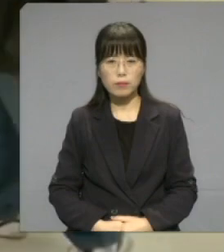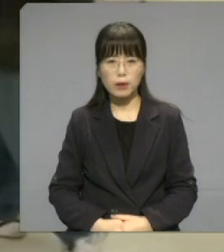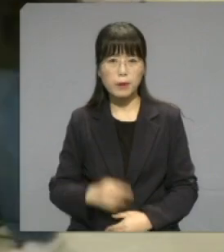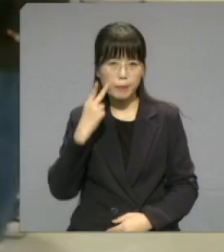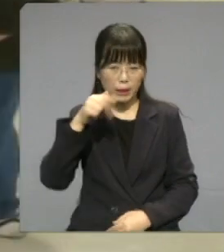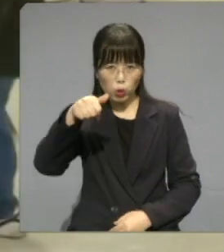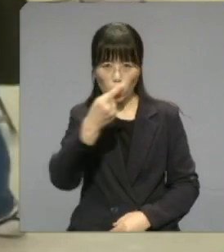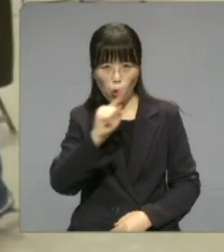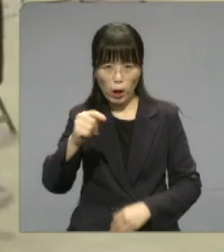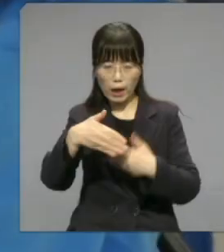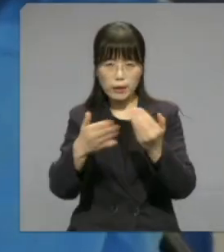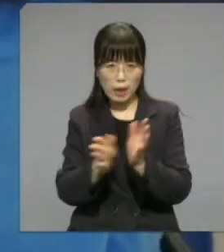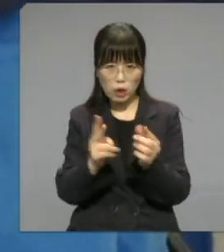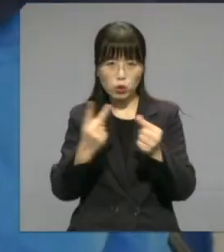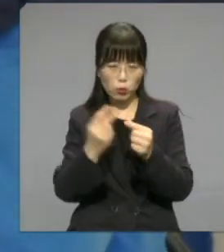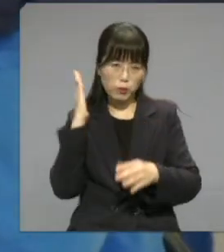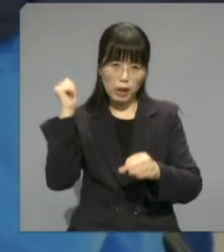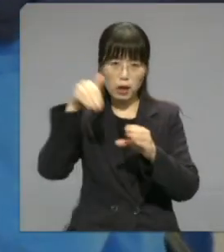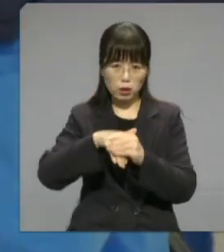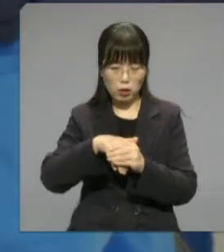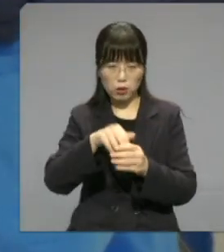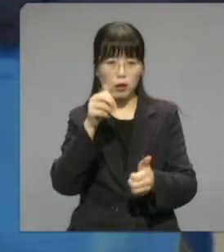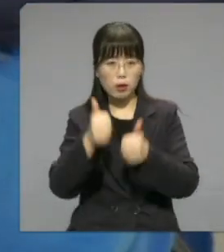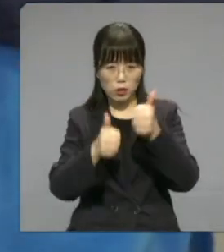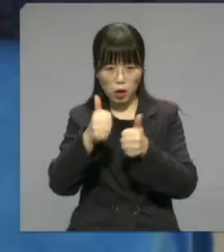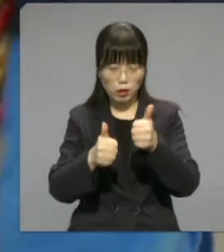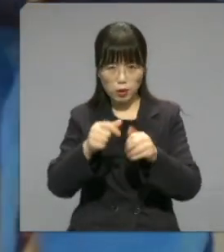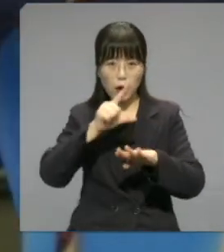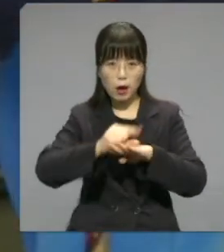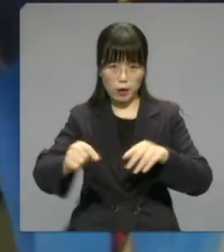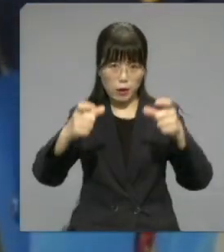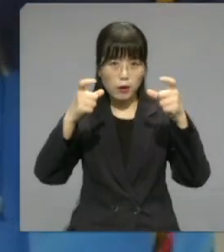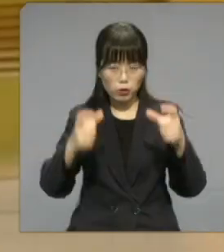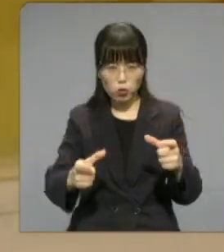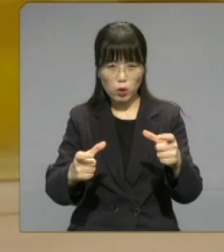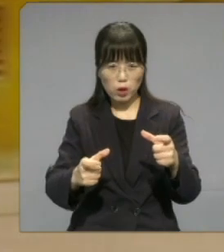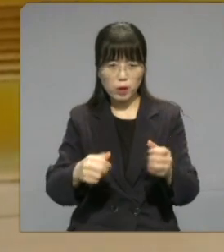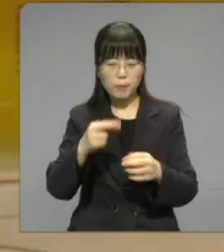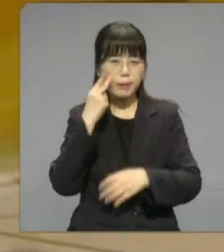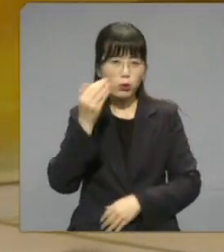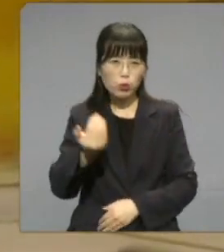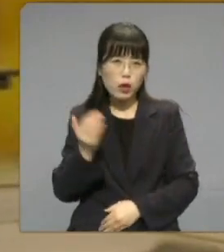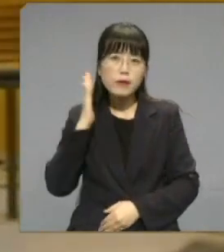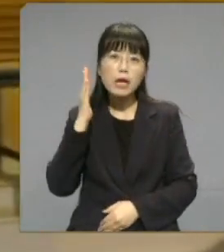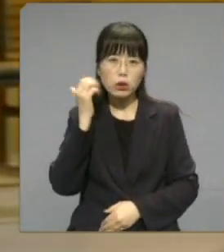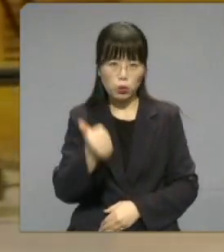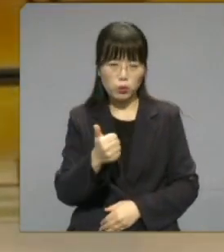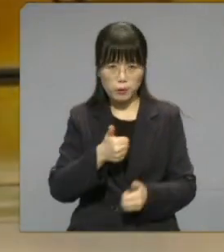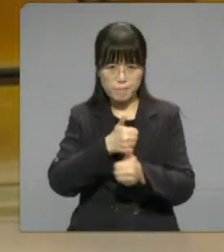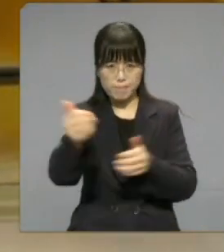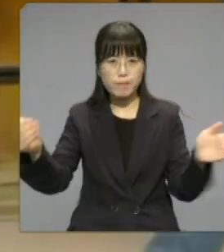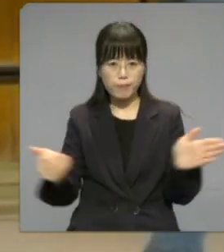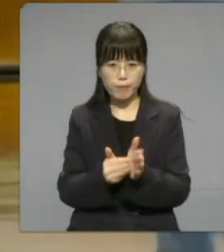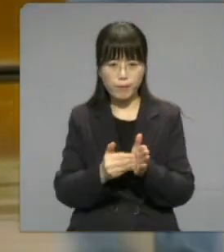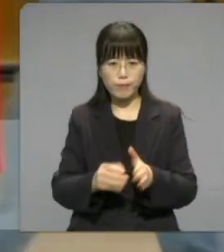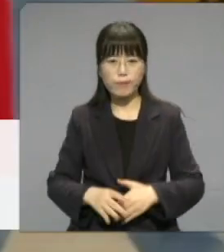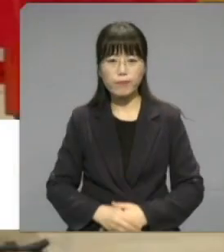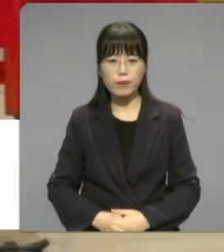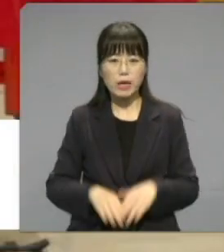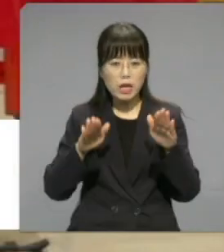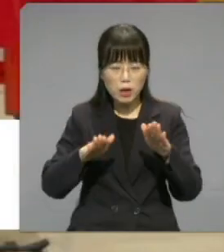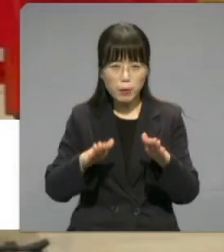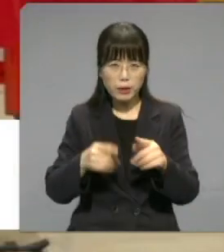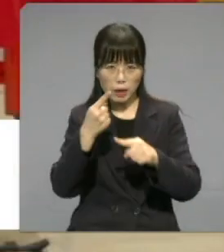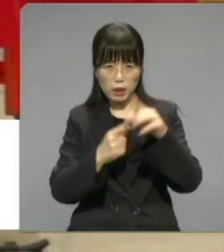미 공화당의 두 번째 대선 후보 경선 뉴햄프셔 프라이머리에서 트럼프 전 대통령이 승리했습니다.